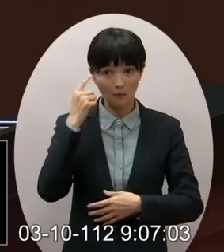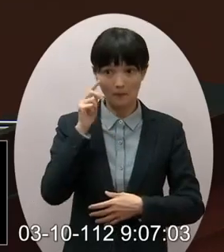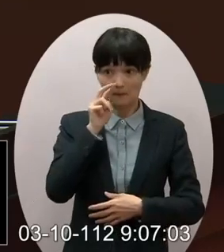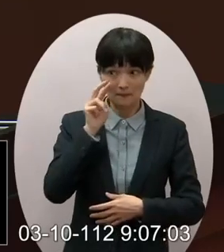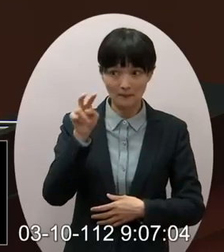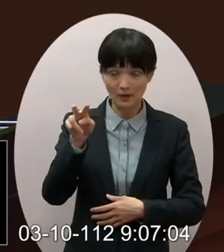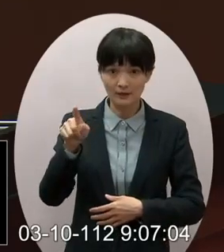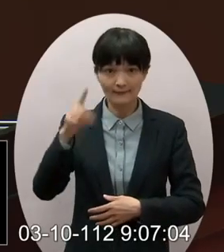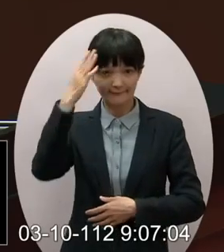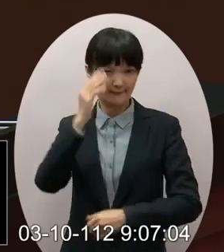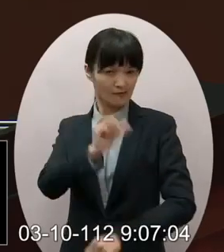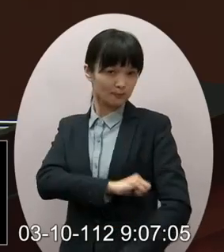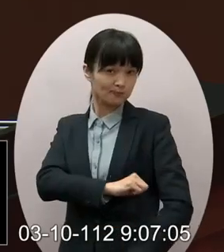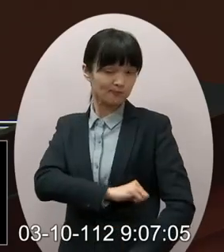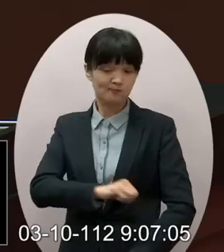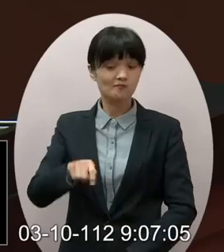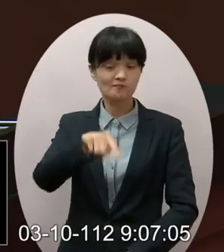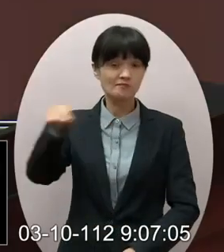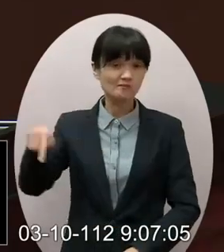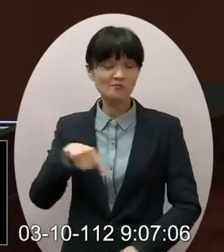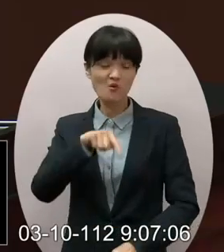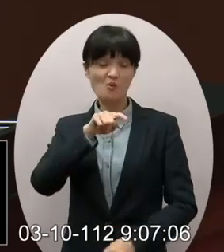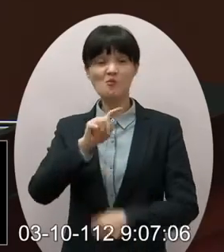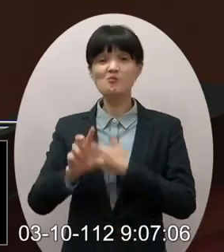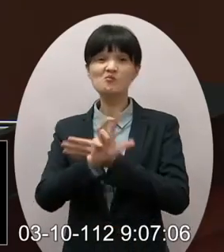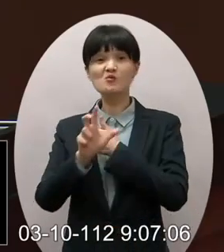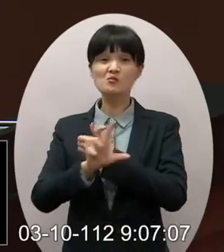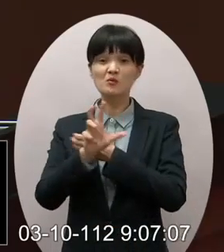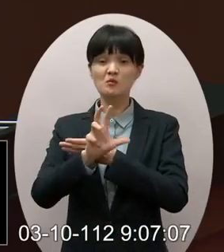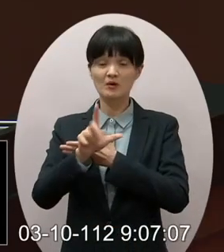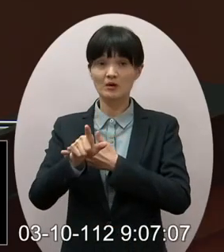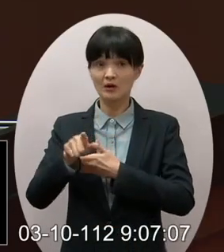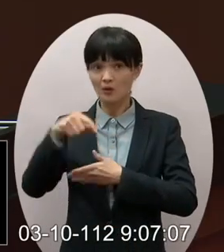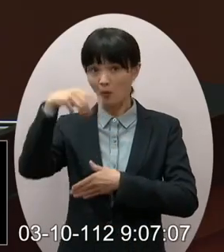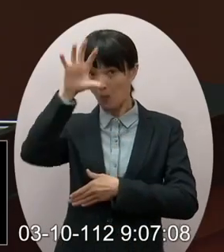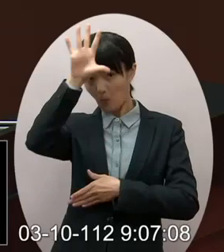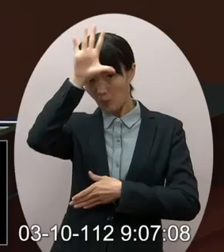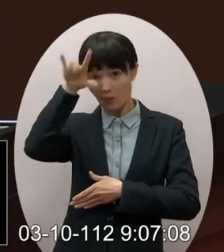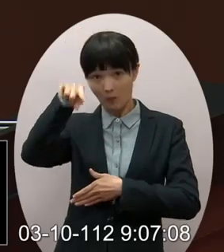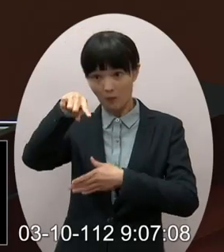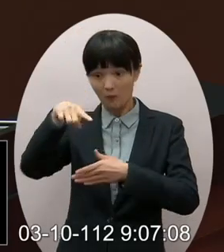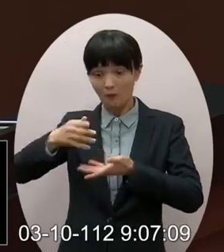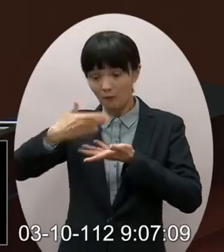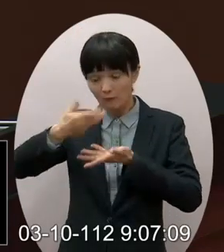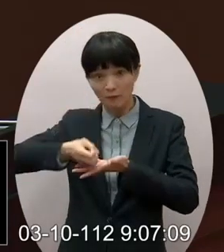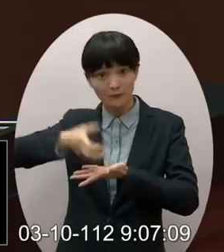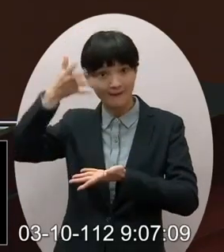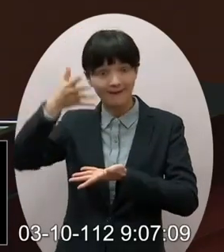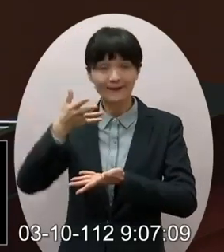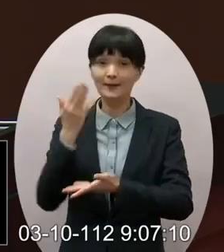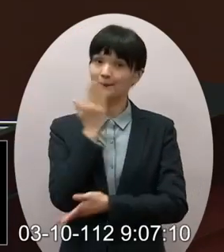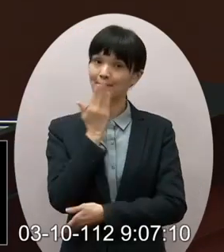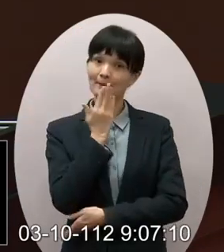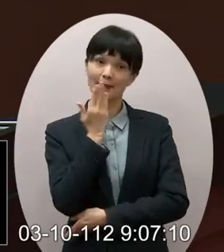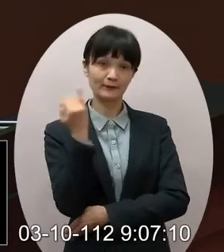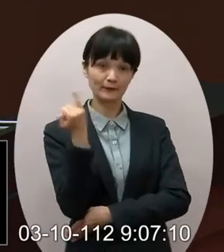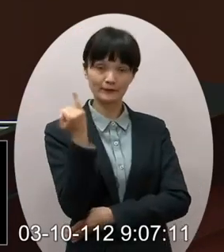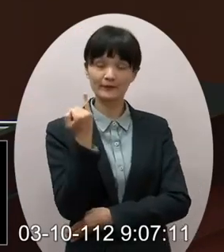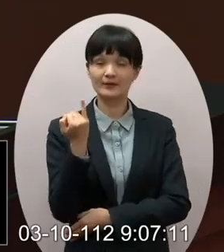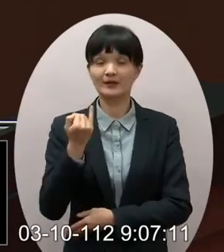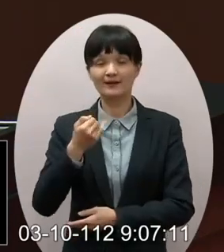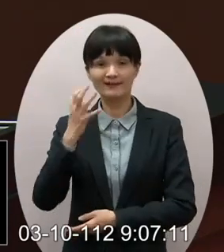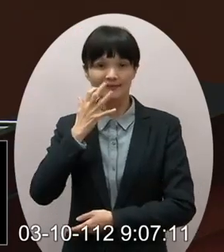间黑道居然嚣张到可以有在五星级饭店里面有美女辣妹跑